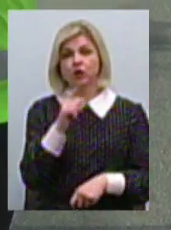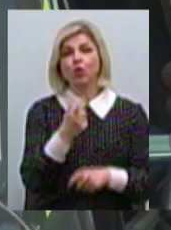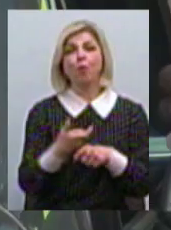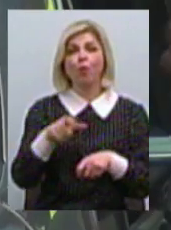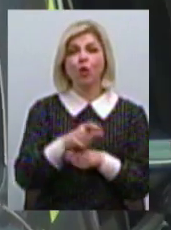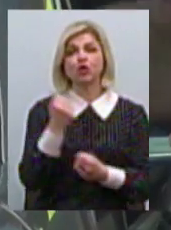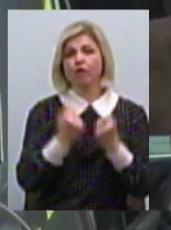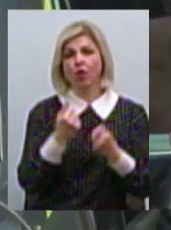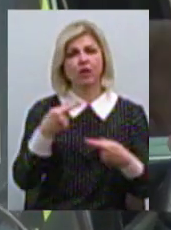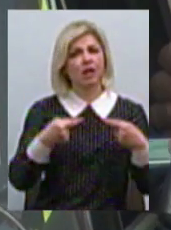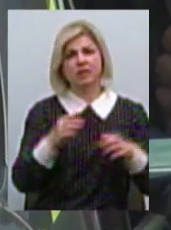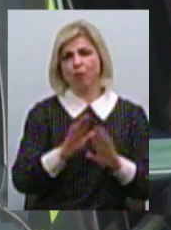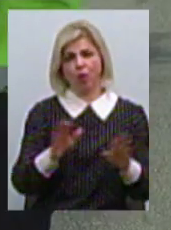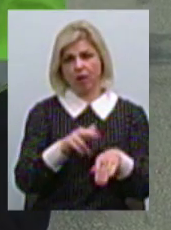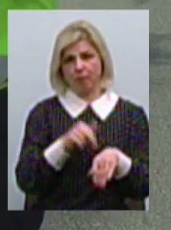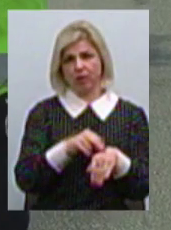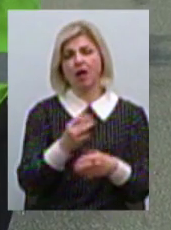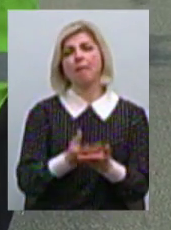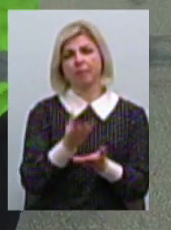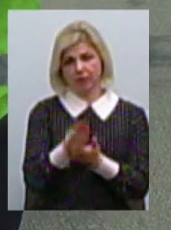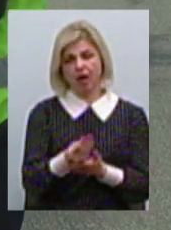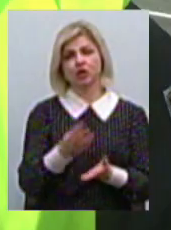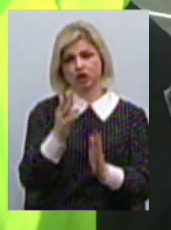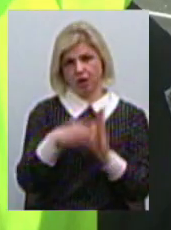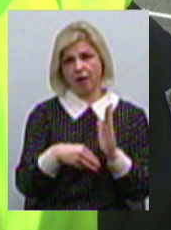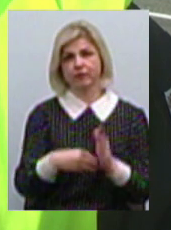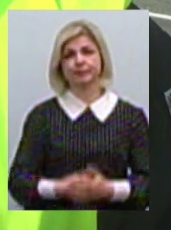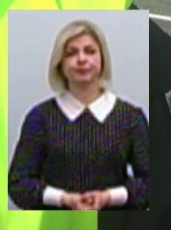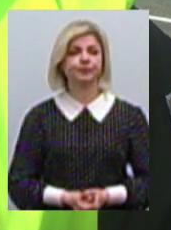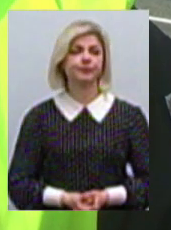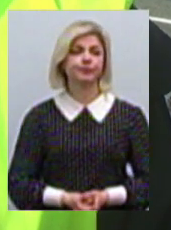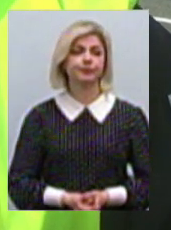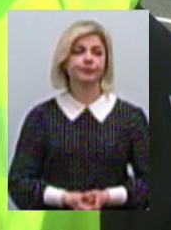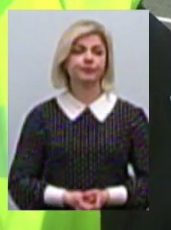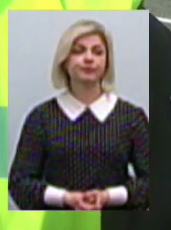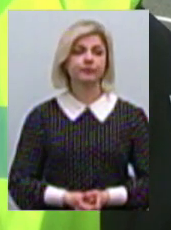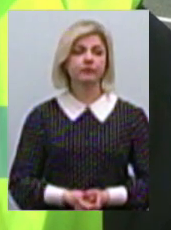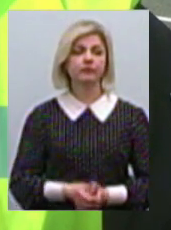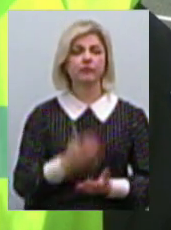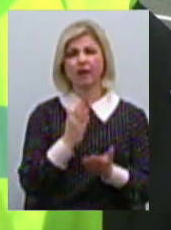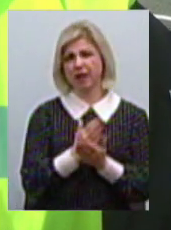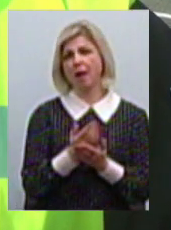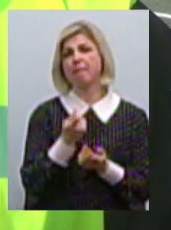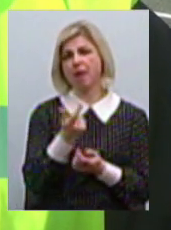не сперечаються з патрульними і сплачують штрафи. Є невеликий відсоток, які